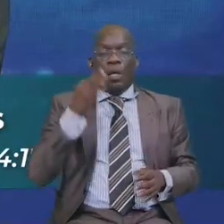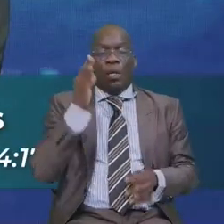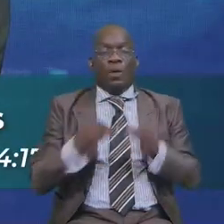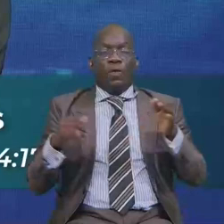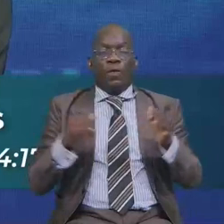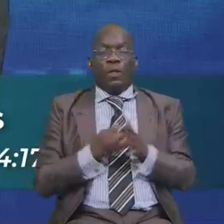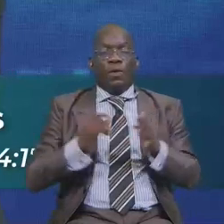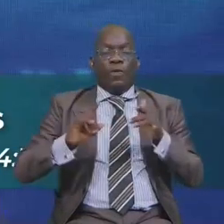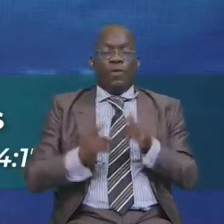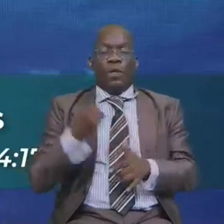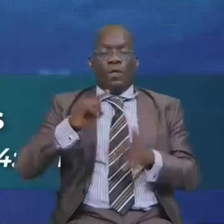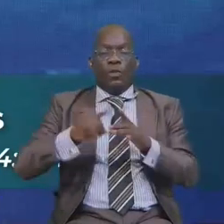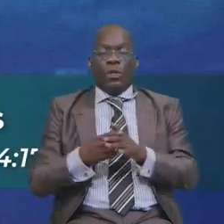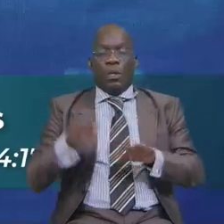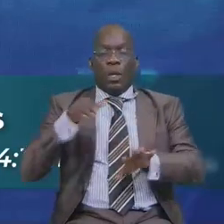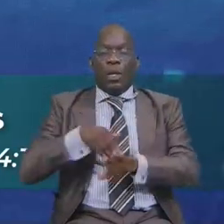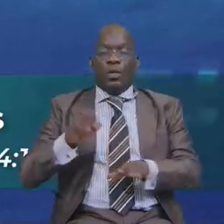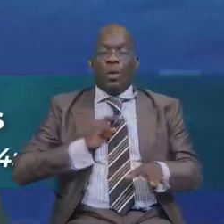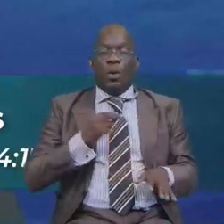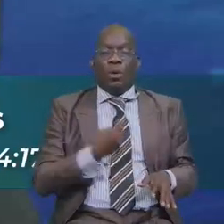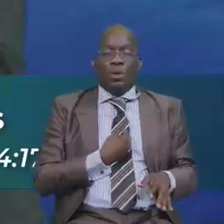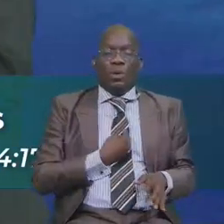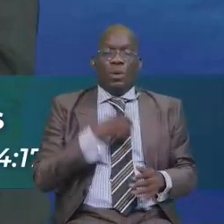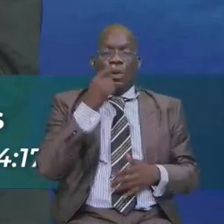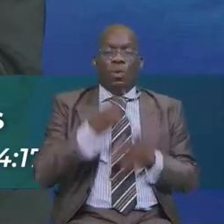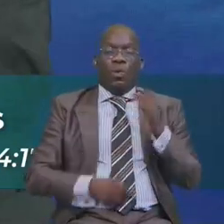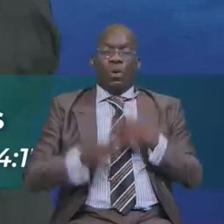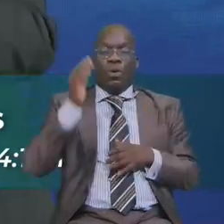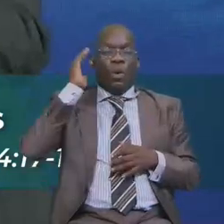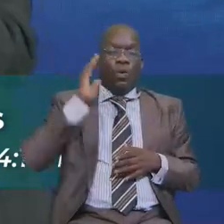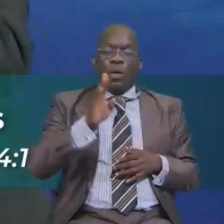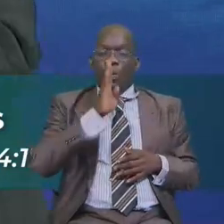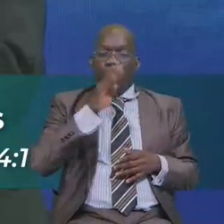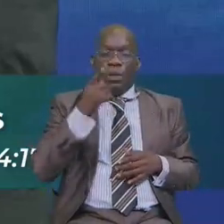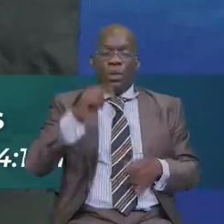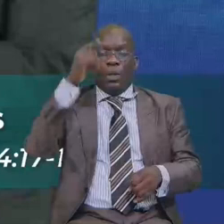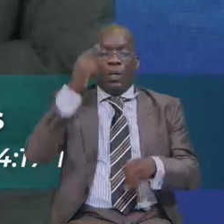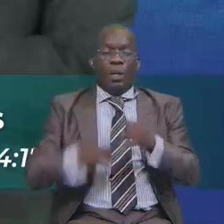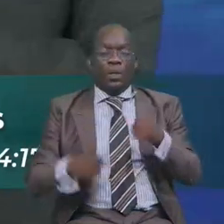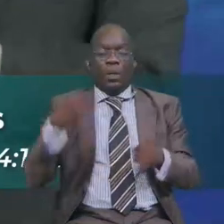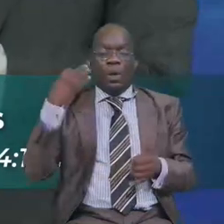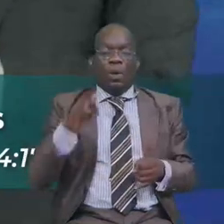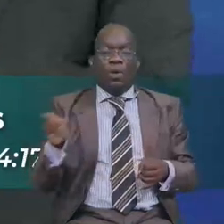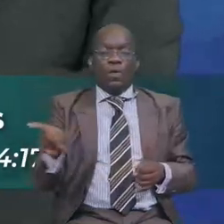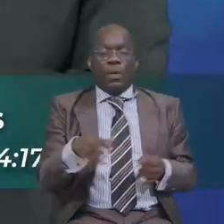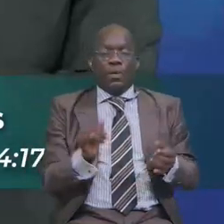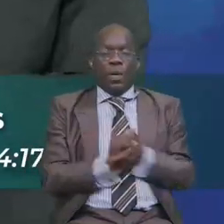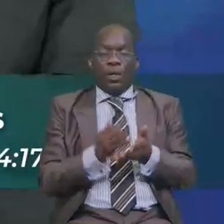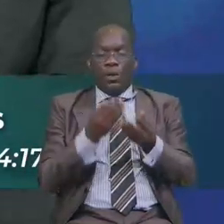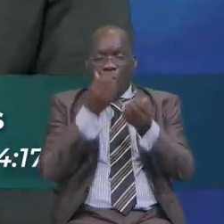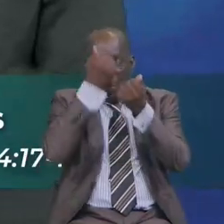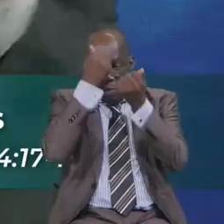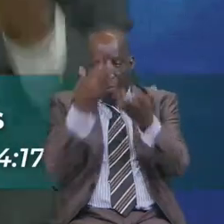commence, quelle sera la fin de ceux qui n'obéissent pas à l'évangile de Dieu?